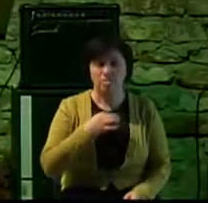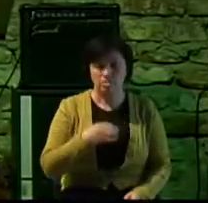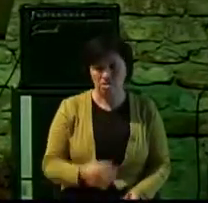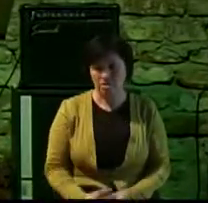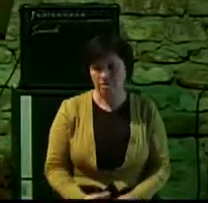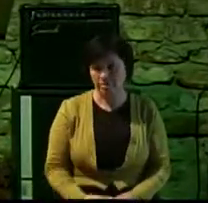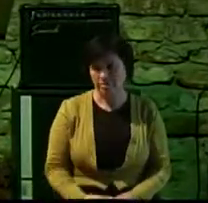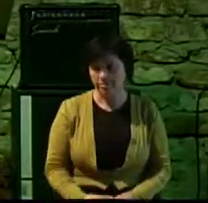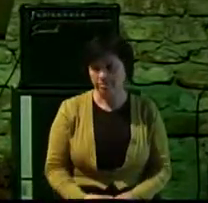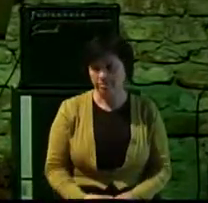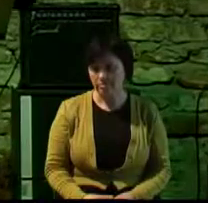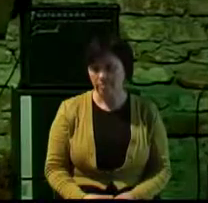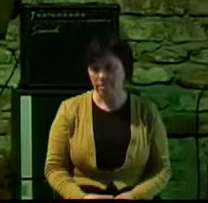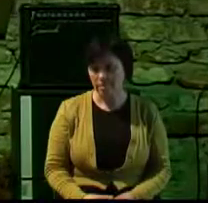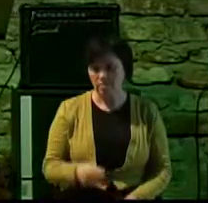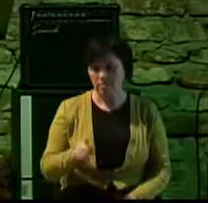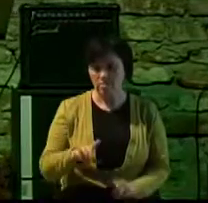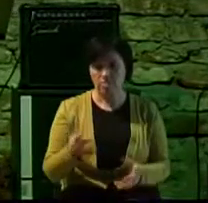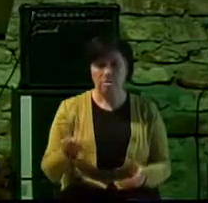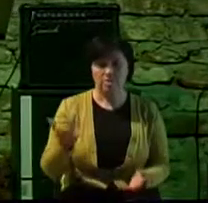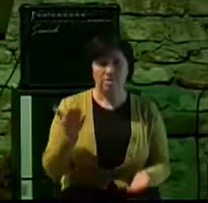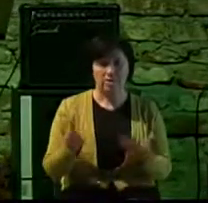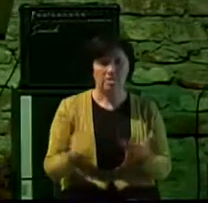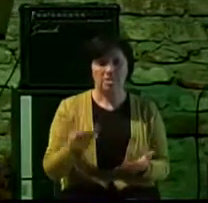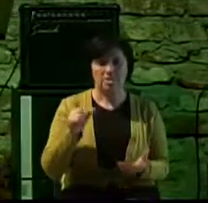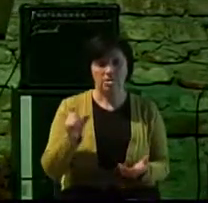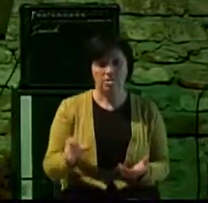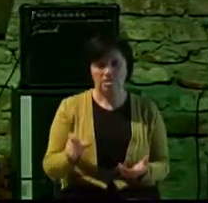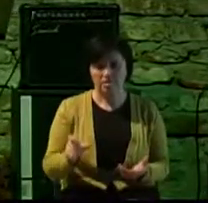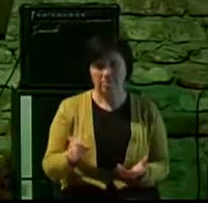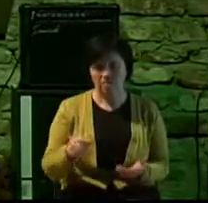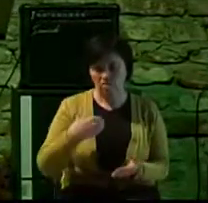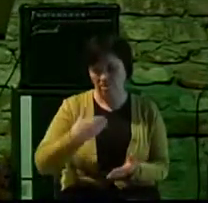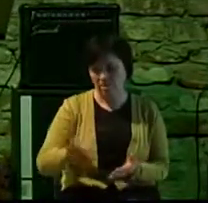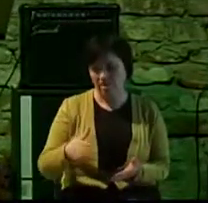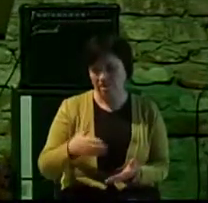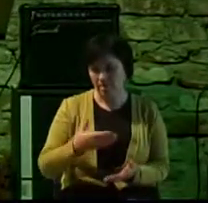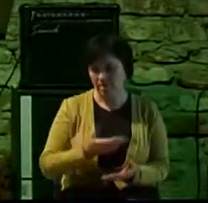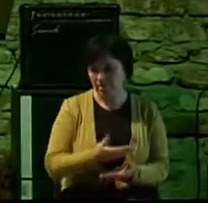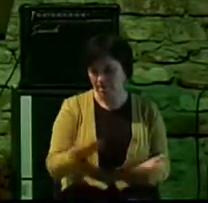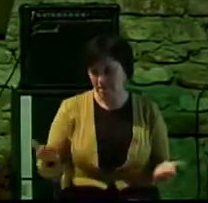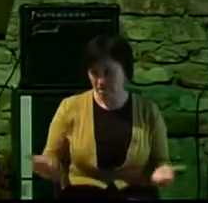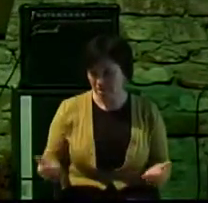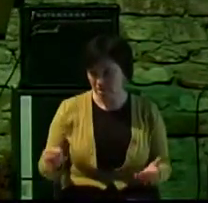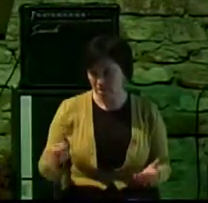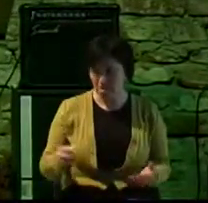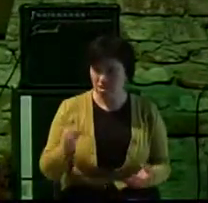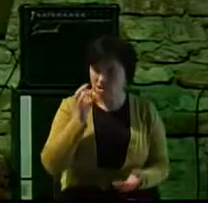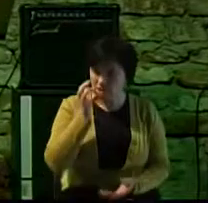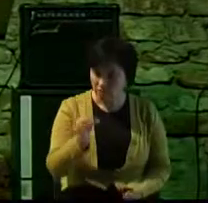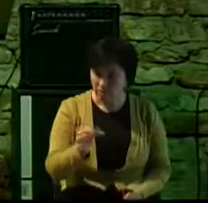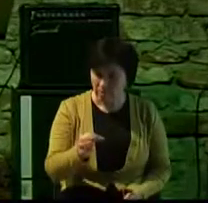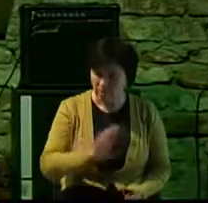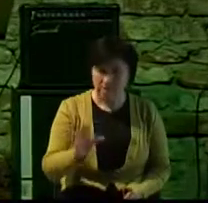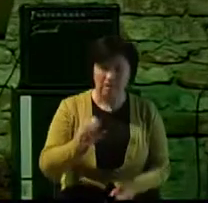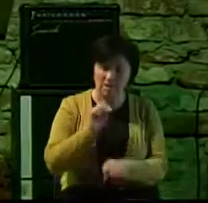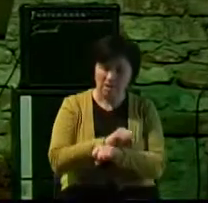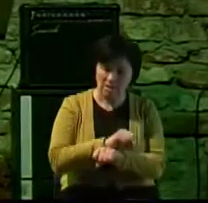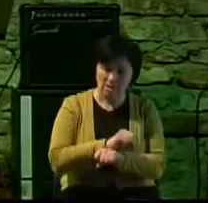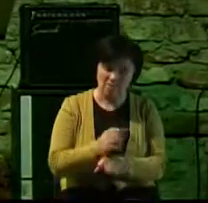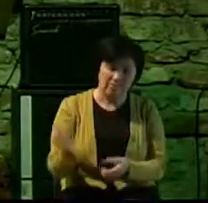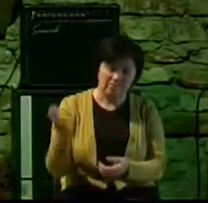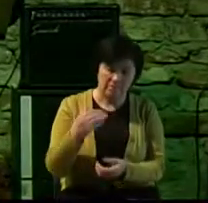все равно. И даже в том случае, если он или она отвергли наше наставление, мы не останавливаемся на этом,